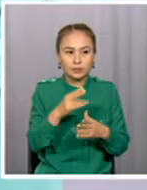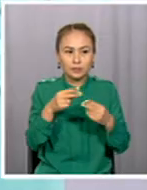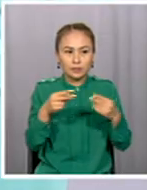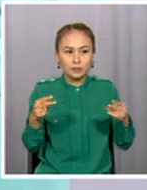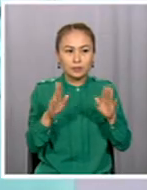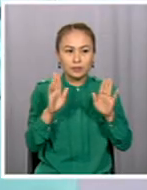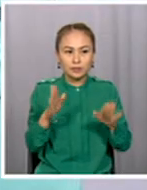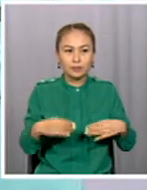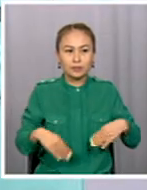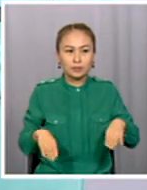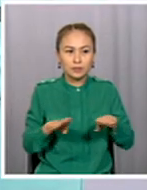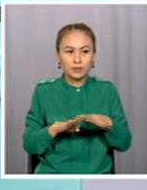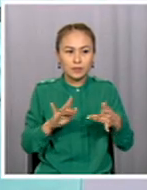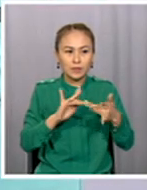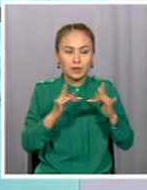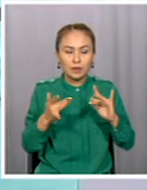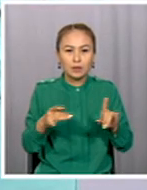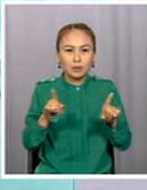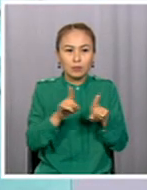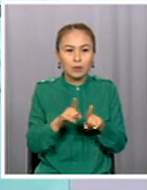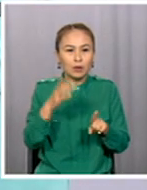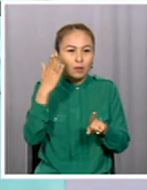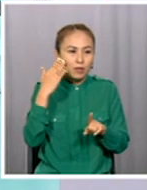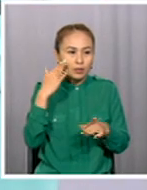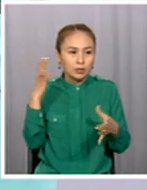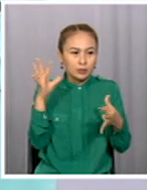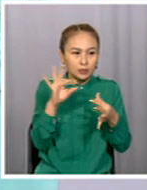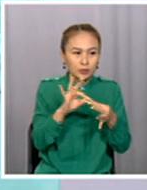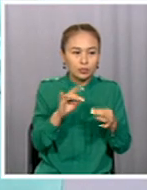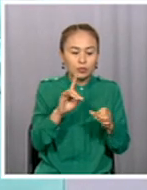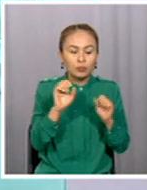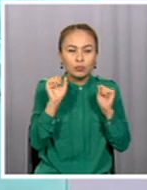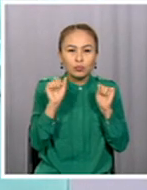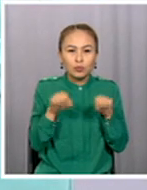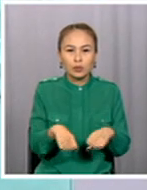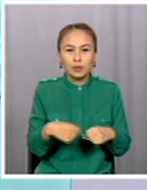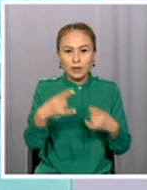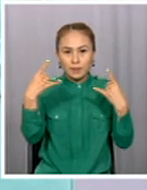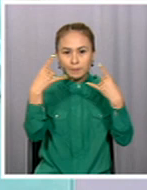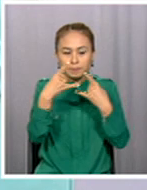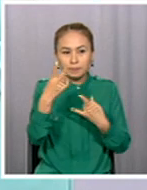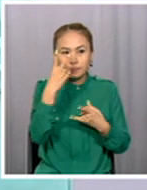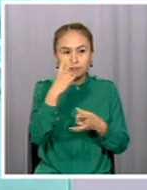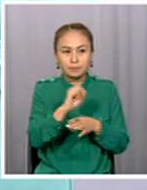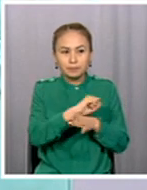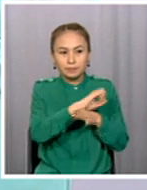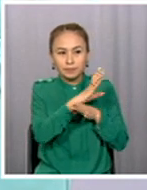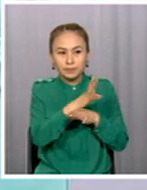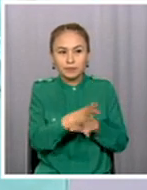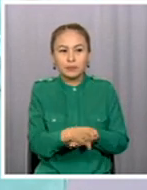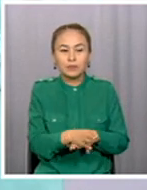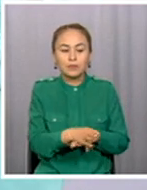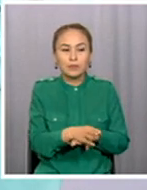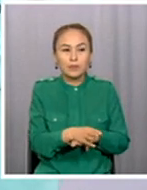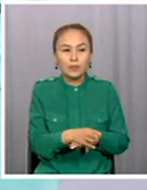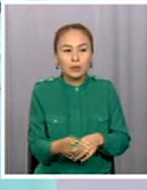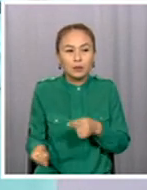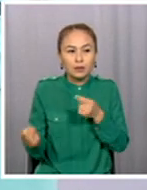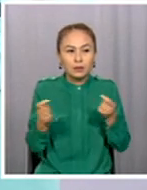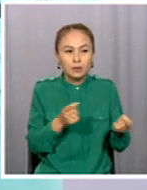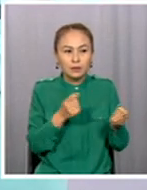келетін, желіге сымсыз қосылуға болатын, шағын экранмен жабдықталған және